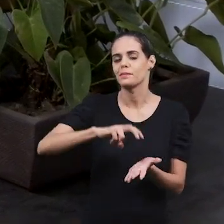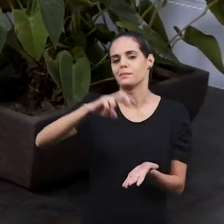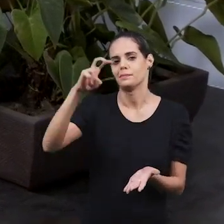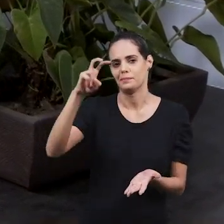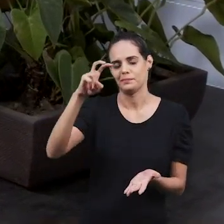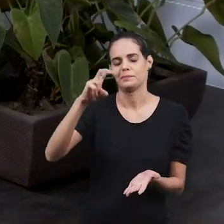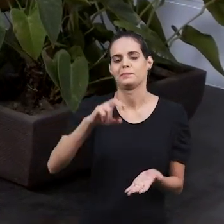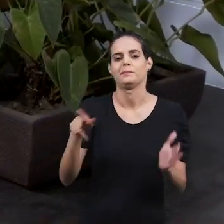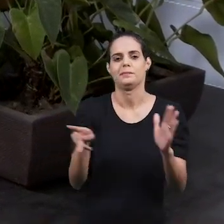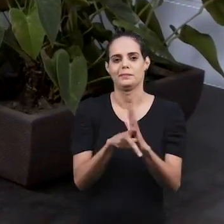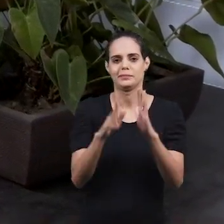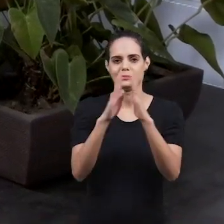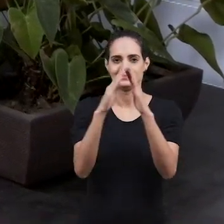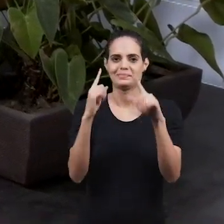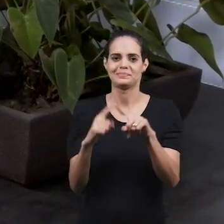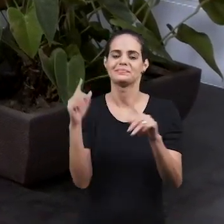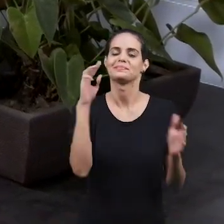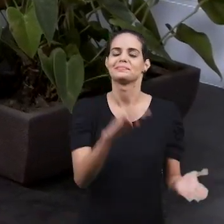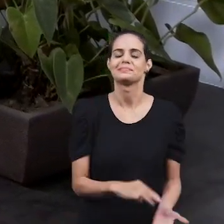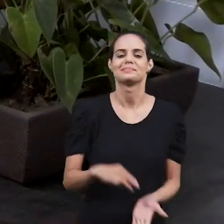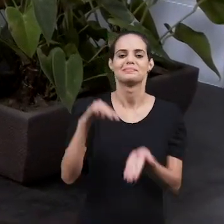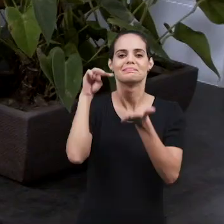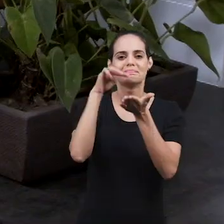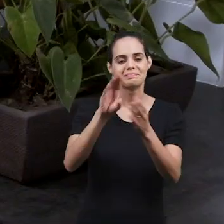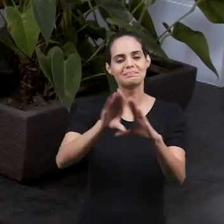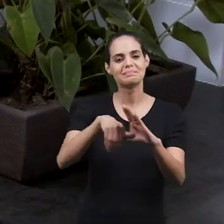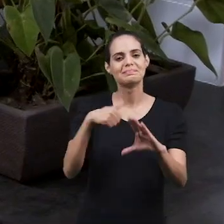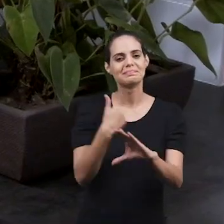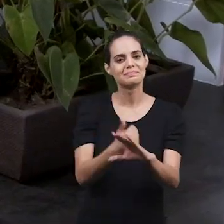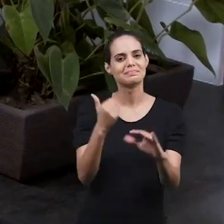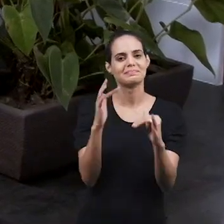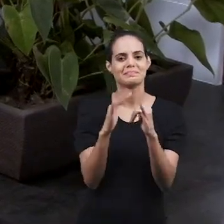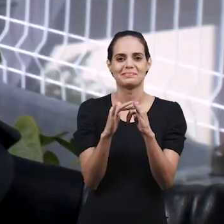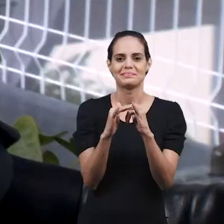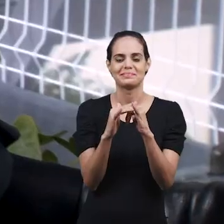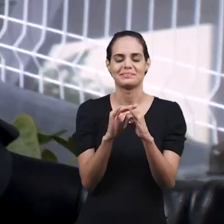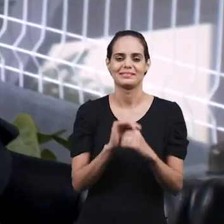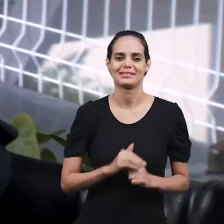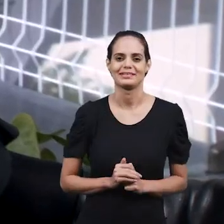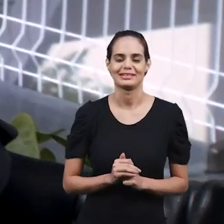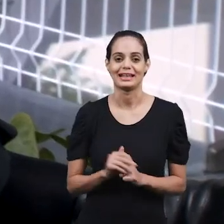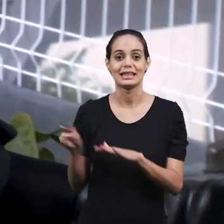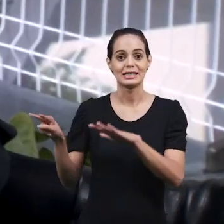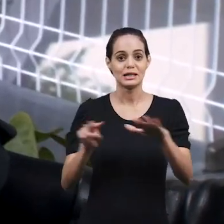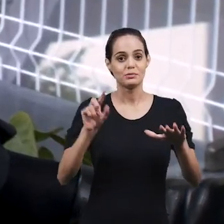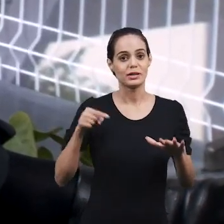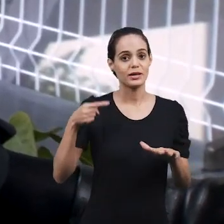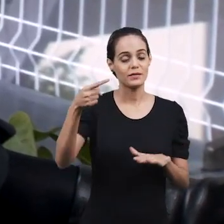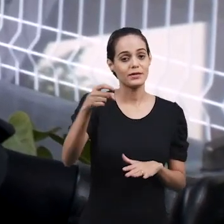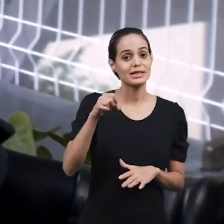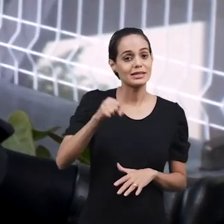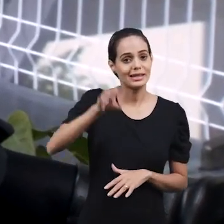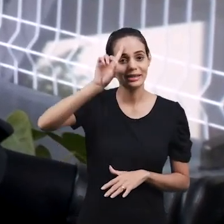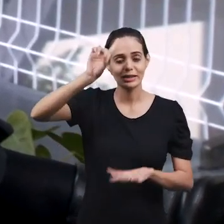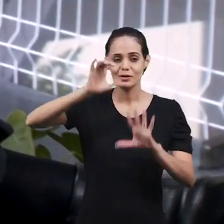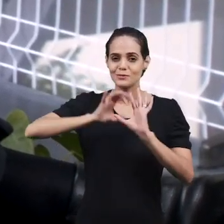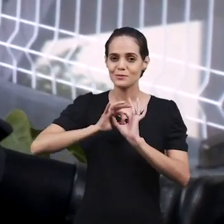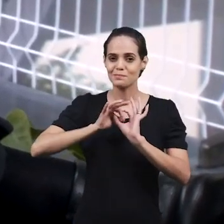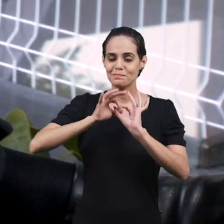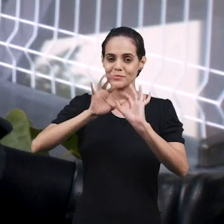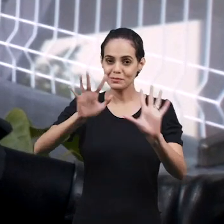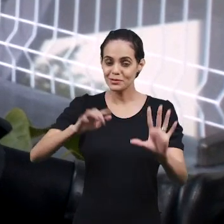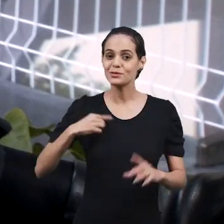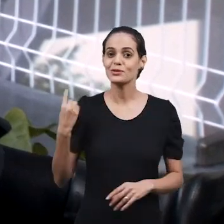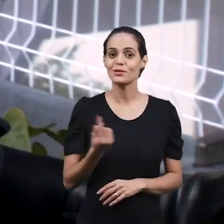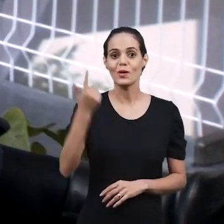l'école biblique dominicale de l'Église chrétienne Maranatha par notre canal YouTube. Et dans la semaine prochaine, si le Seigneur nous permet,